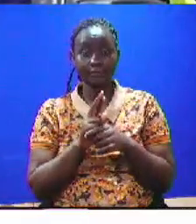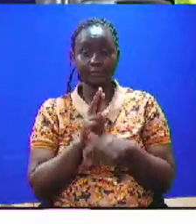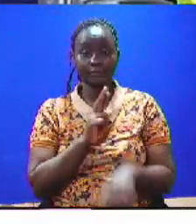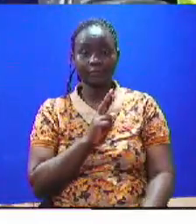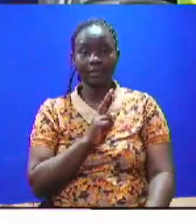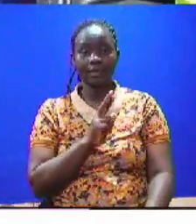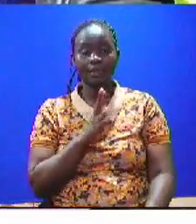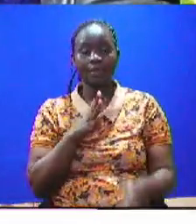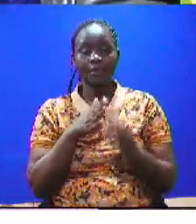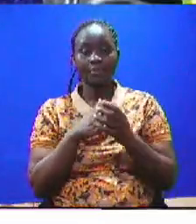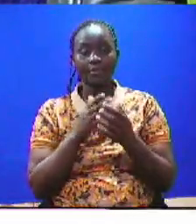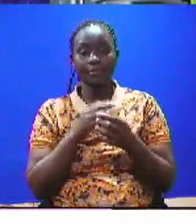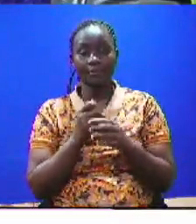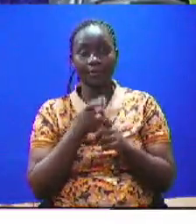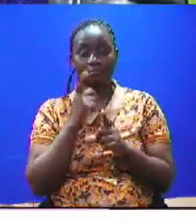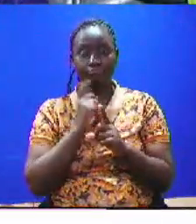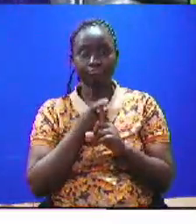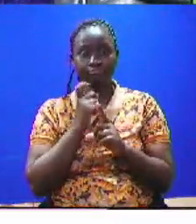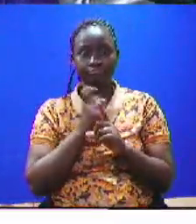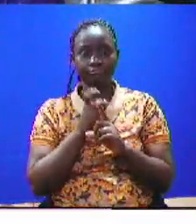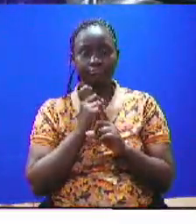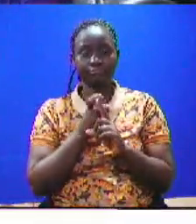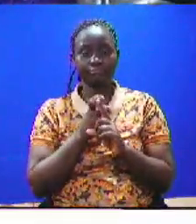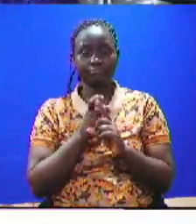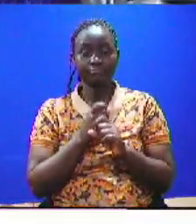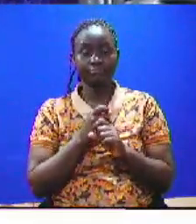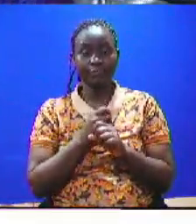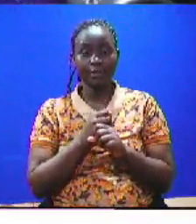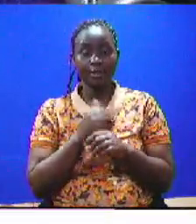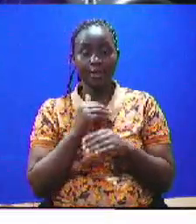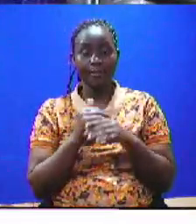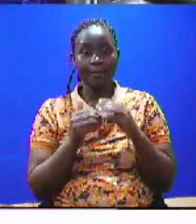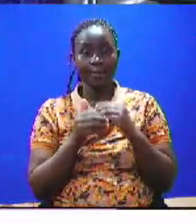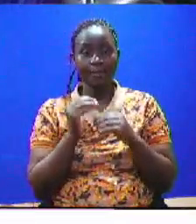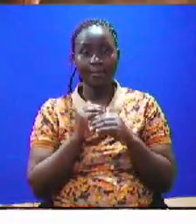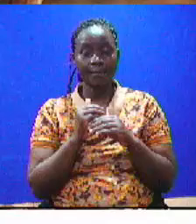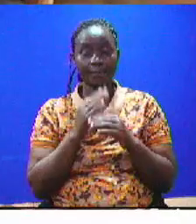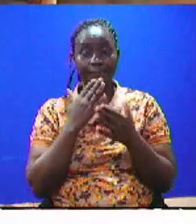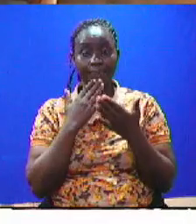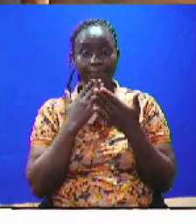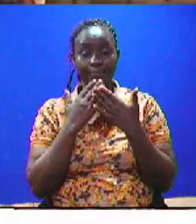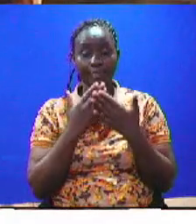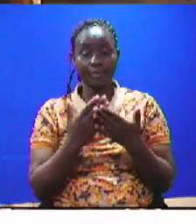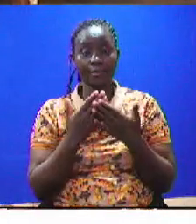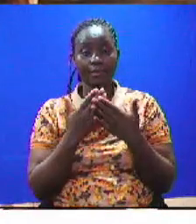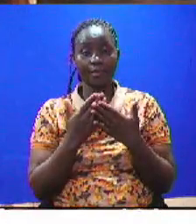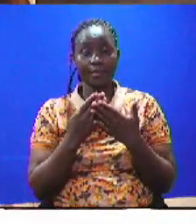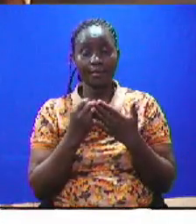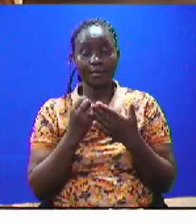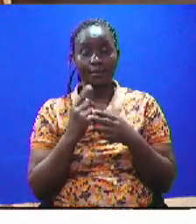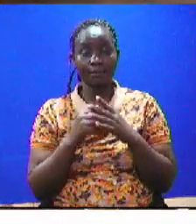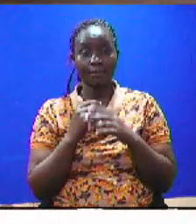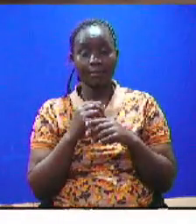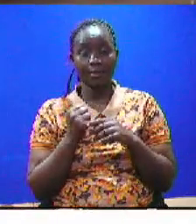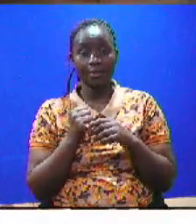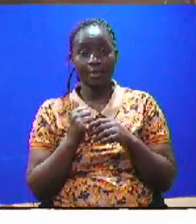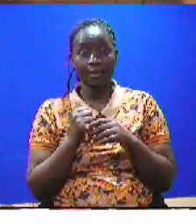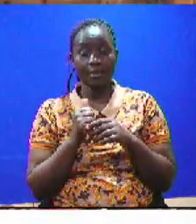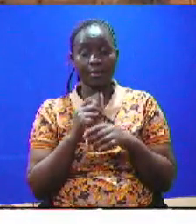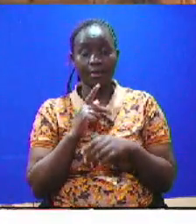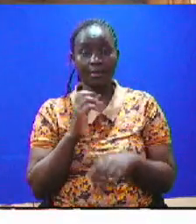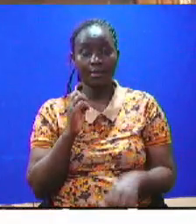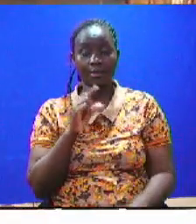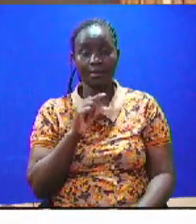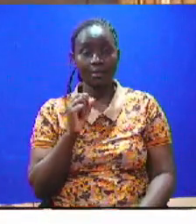ko konya mabati aya ko tokonye nyumba kutwa ko bagakira nturanire timbi ya mono eye mase ya mugi kasomo choke gogi